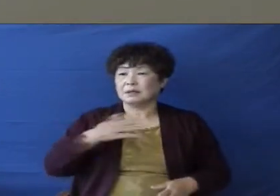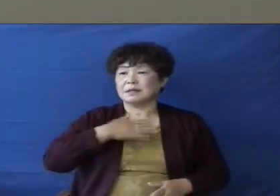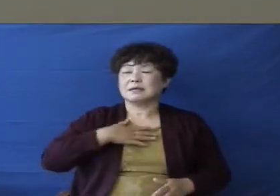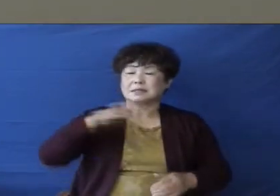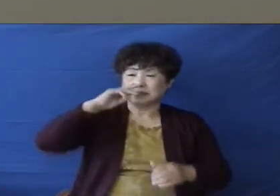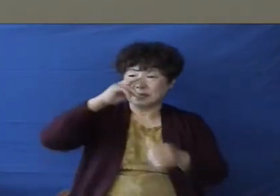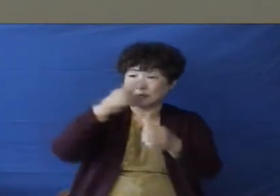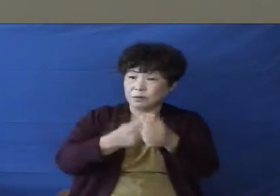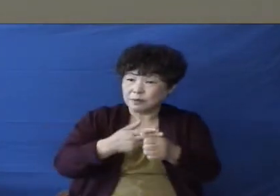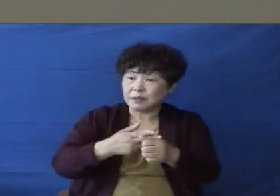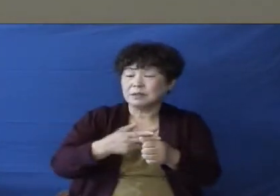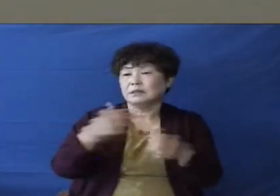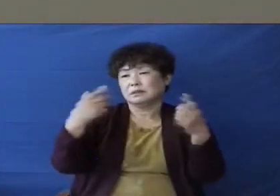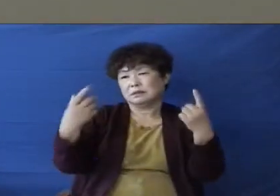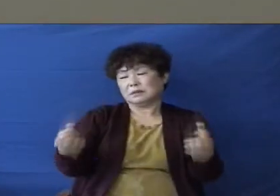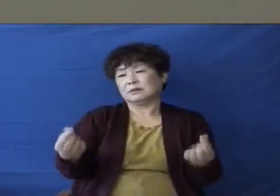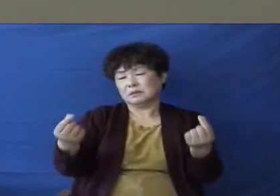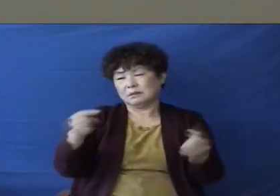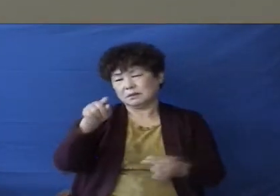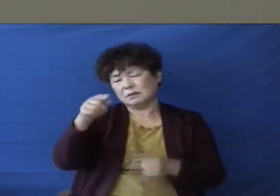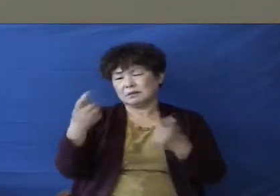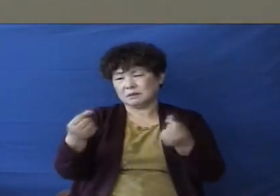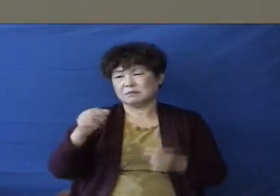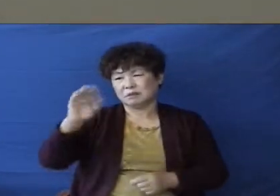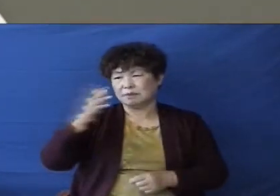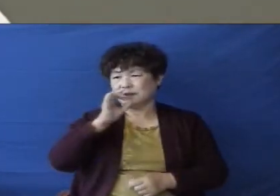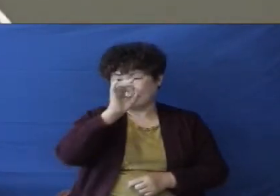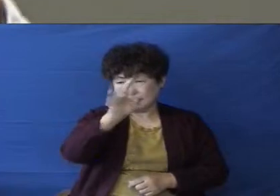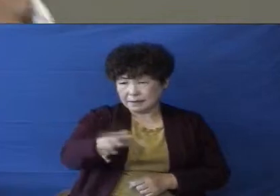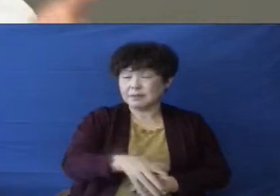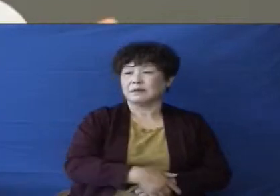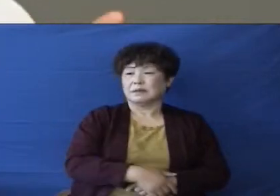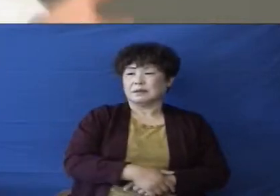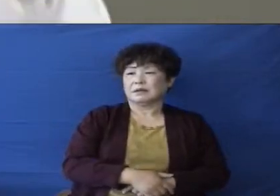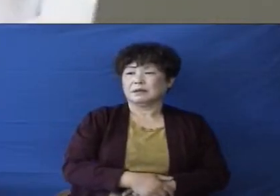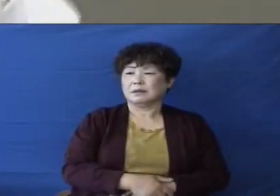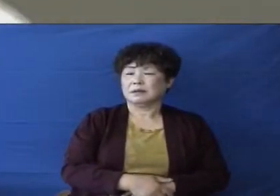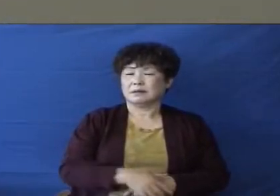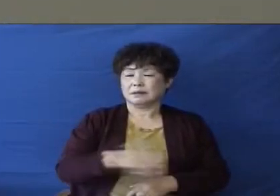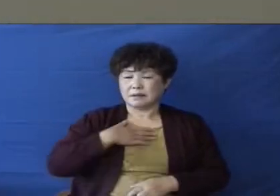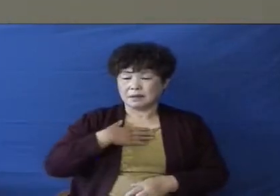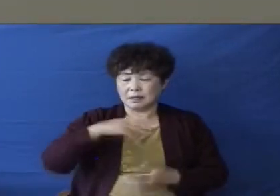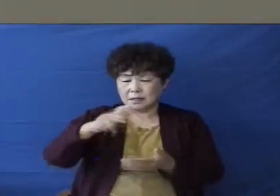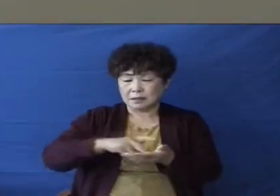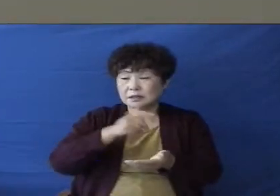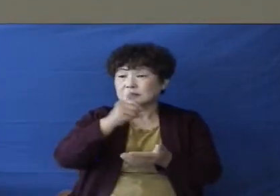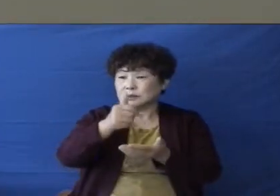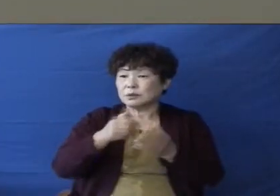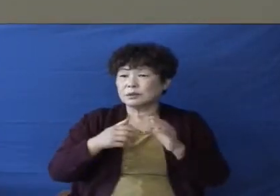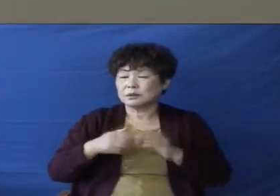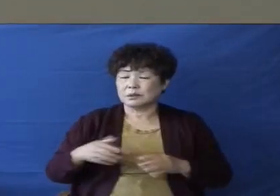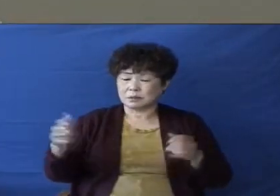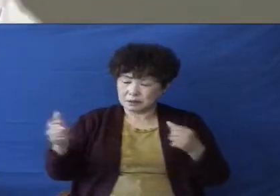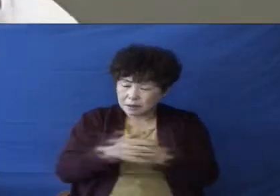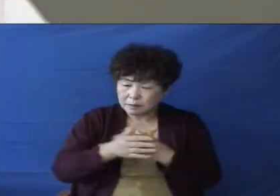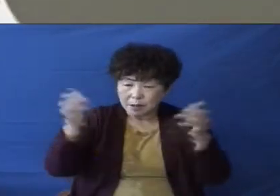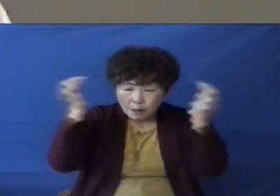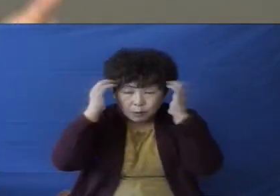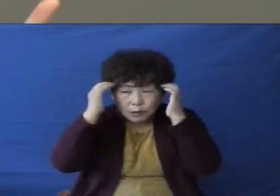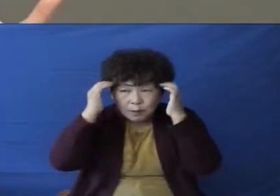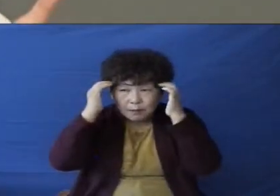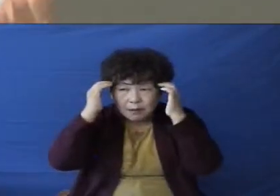만물의 찍기 같이 되었다 아 난 그리스도를 위해서 구난 받는 것을 당연하게 여긴다 아 사람들이